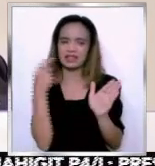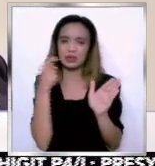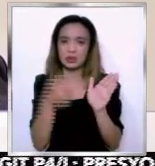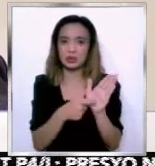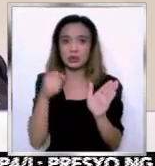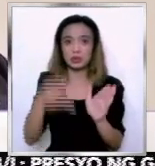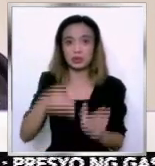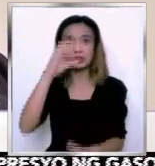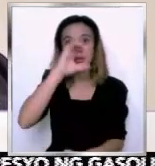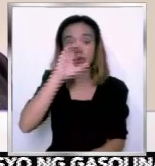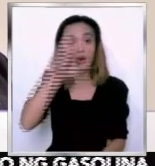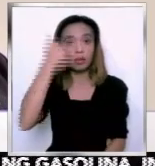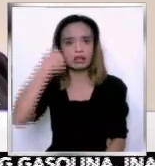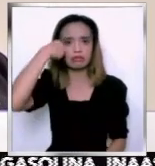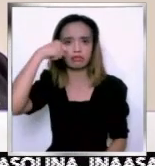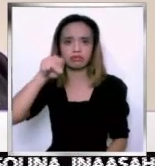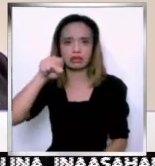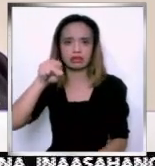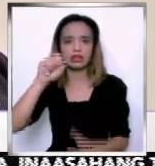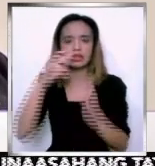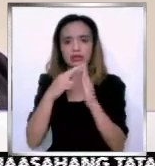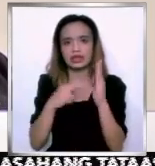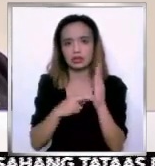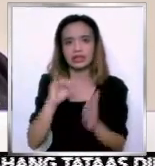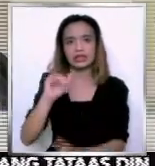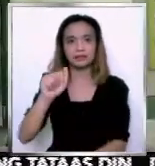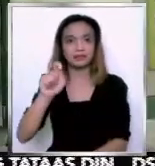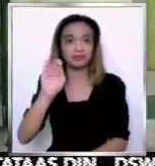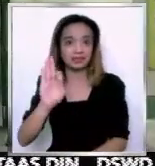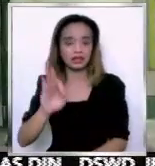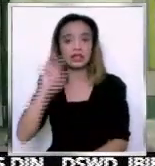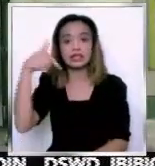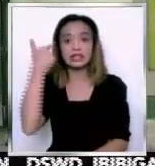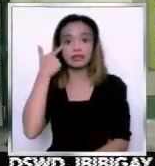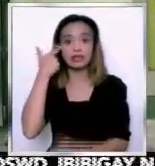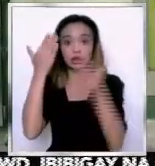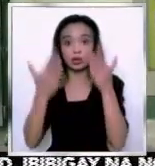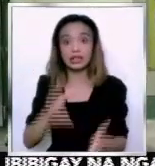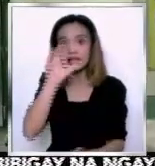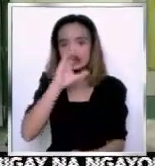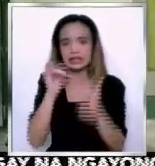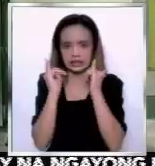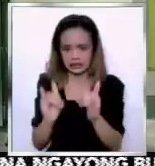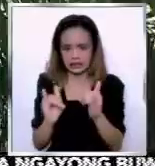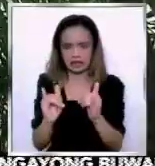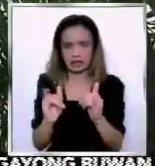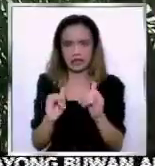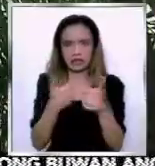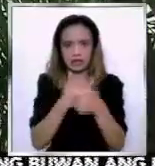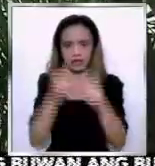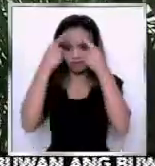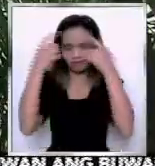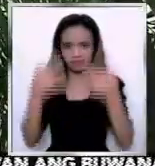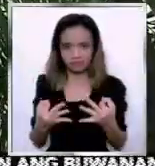ito sa guidelines ng IATF. Nanindigan naman si Governor Garcia sa kanyang desisyon. Sa laging handa public